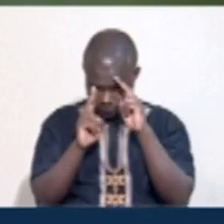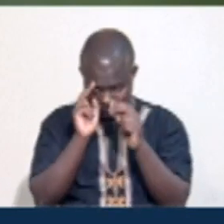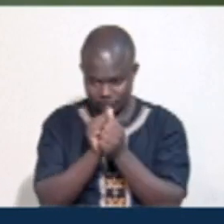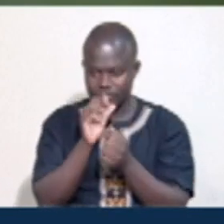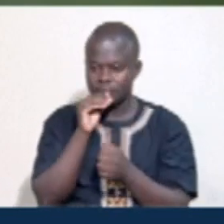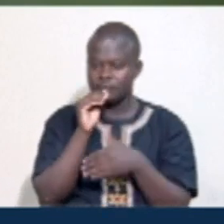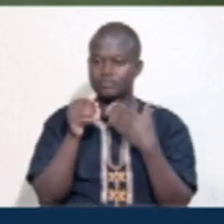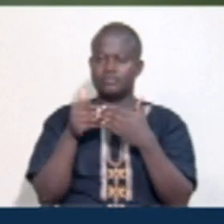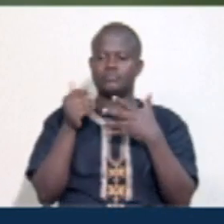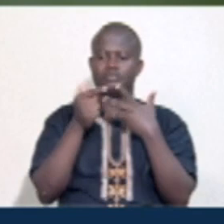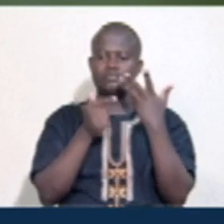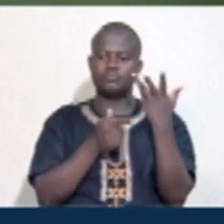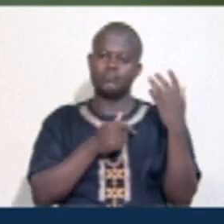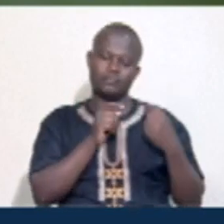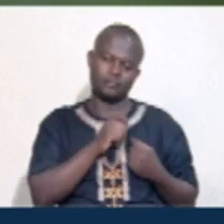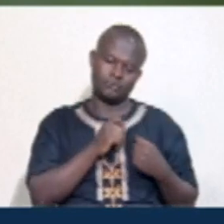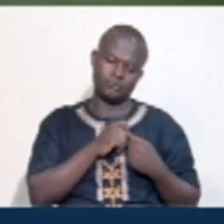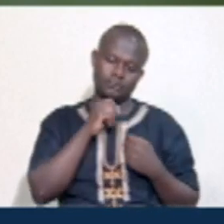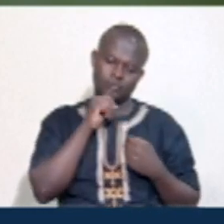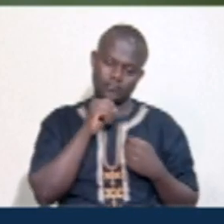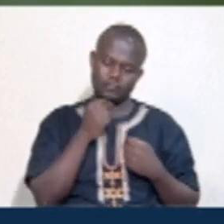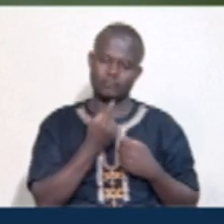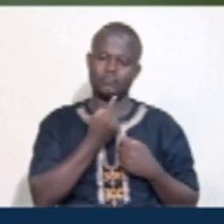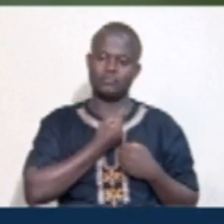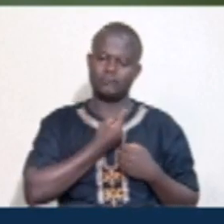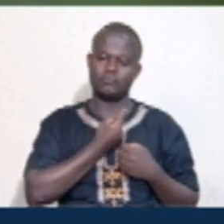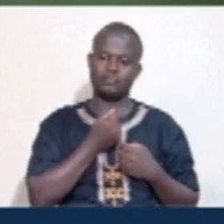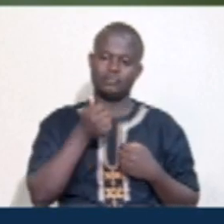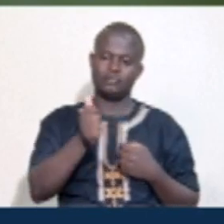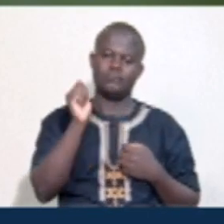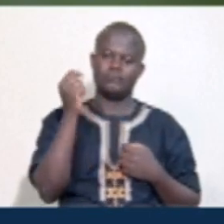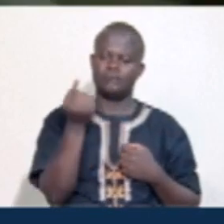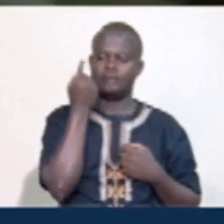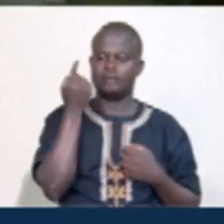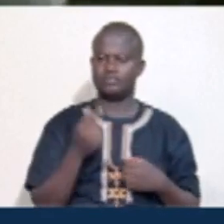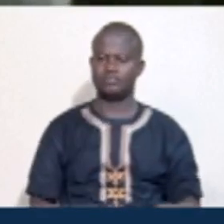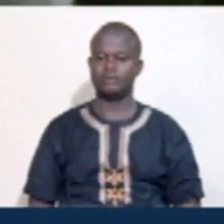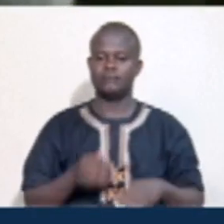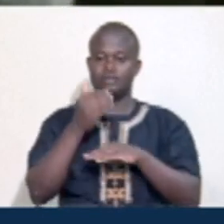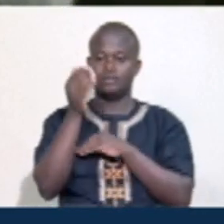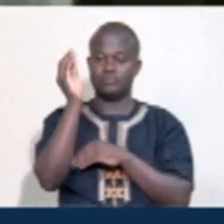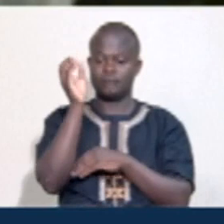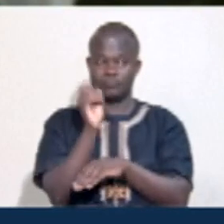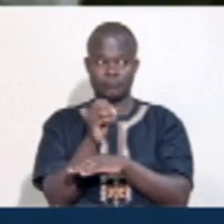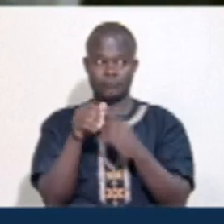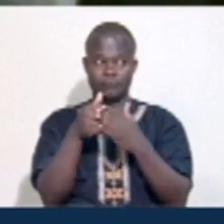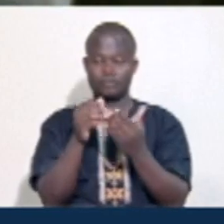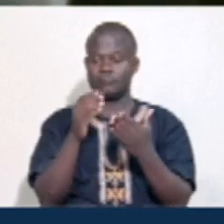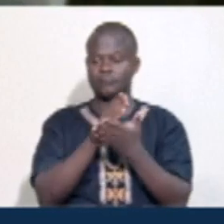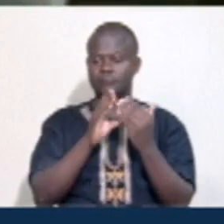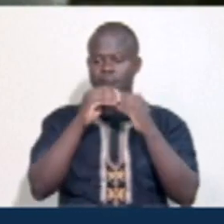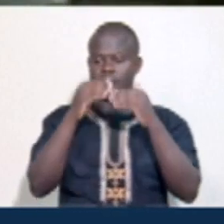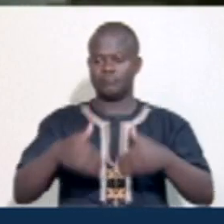kuvuga icyababaje aho kugumana agahinda kanyu mwenyine. Nyuma y'izi mpanuro bamwe mu bayobozi bakiri